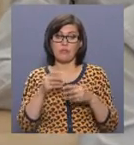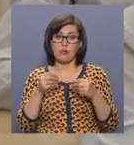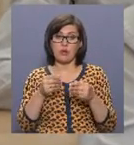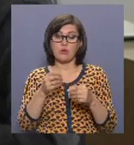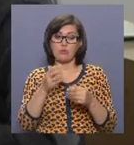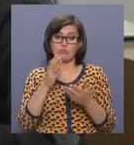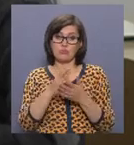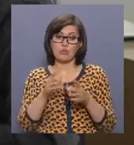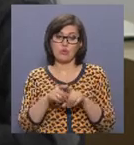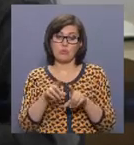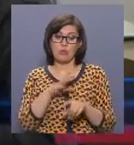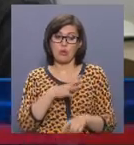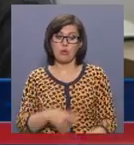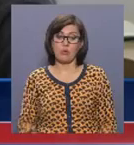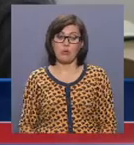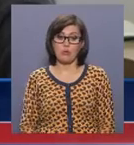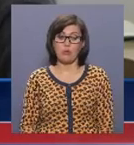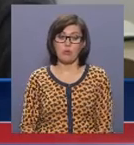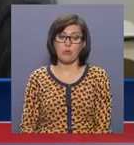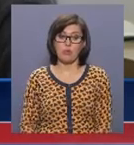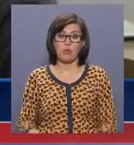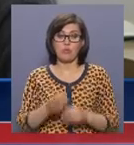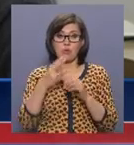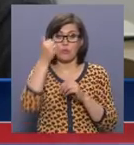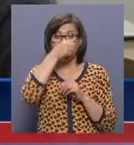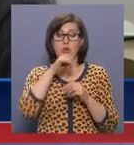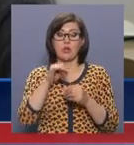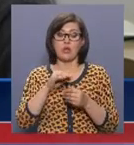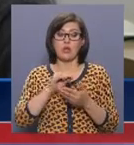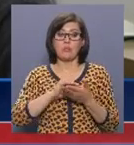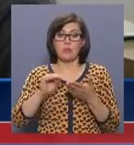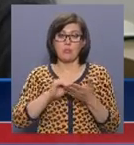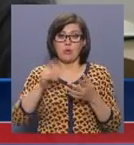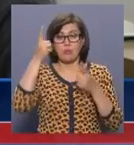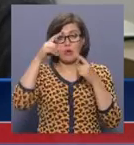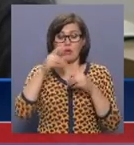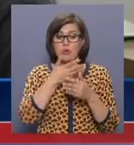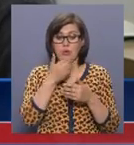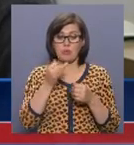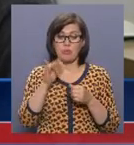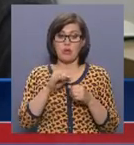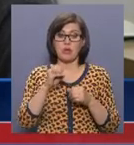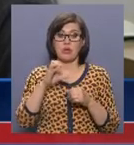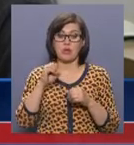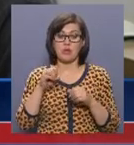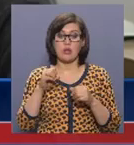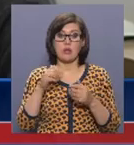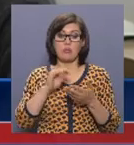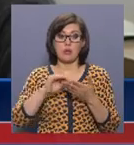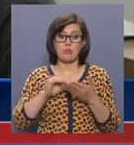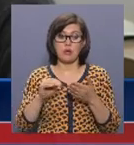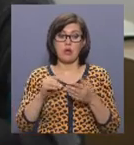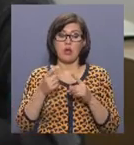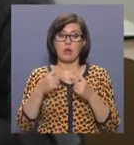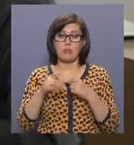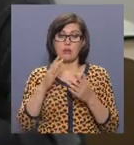жоқ емес. 13 жылдың төңірегі болыпты, біз осы шығармадан алыстап кеткеніміз. Енді мынау енді ессе мен шығармадың әрине арасында айырмашылық